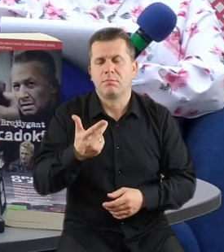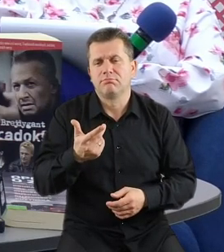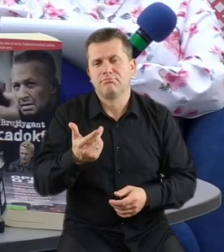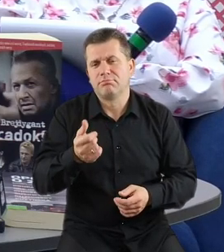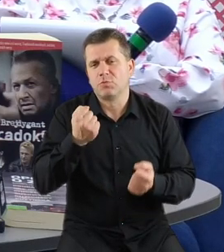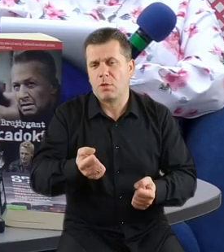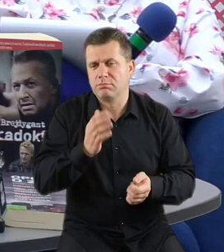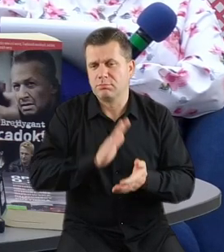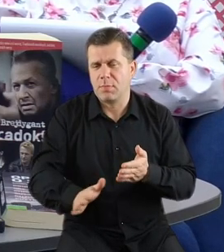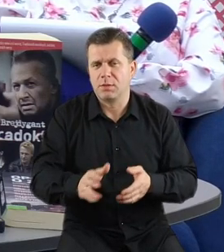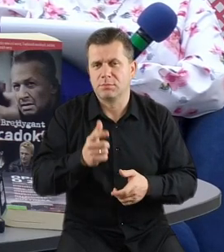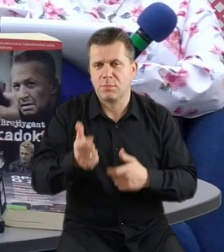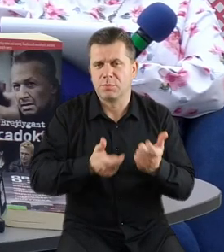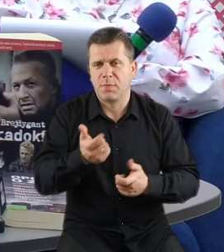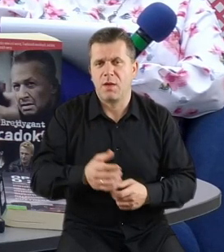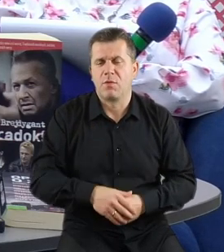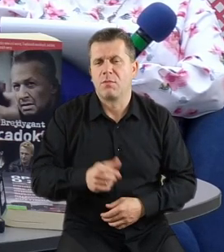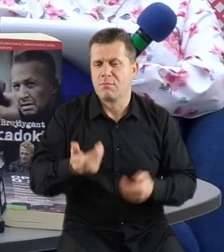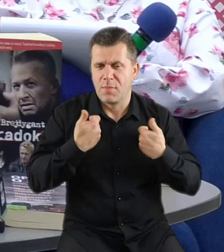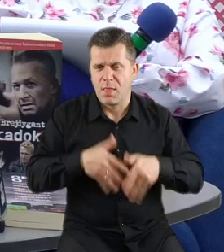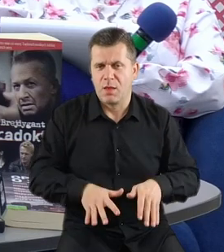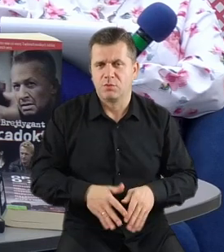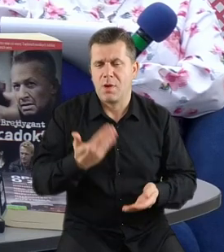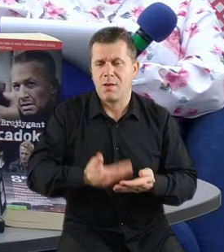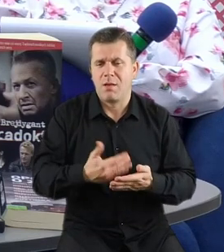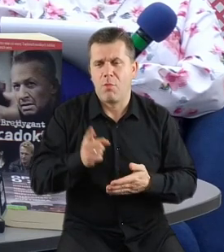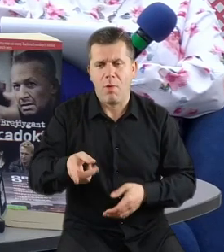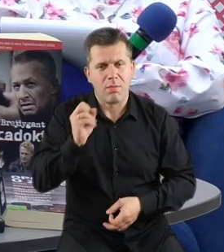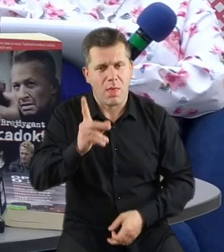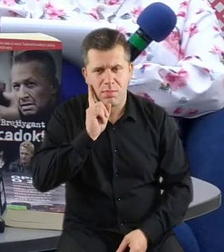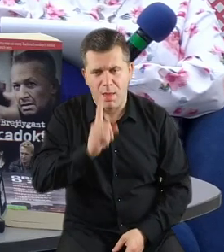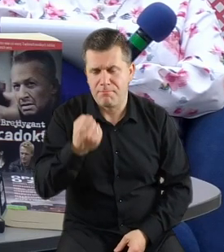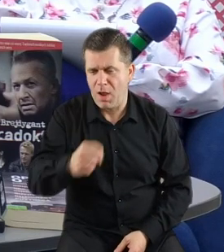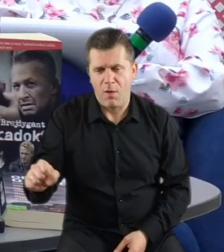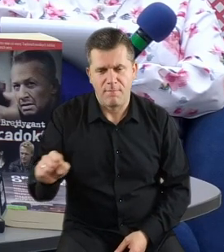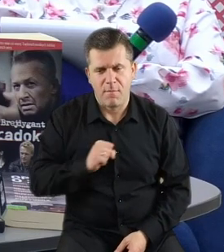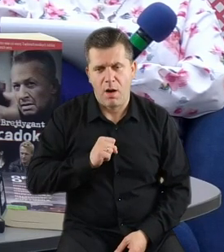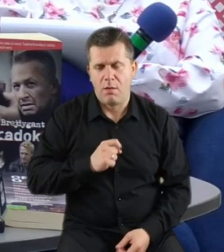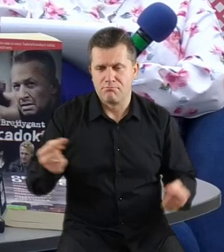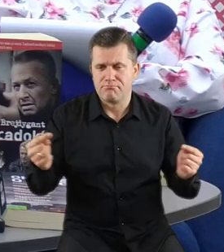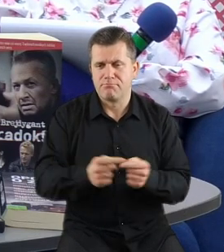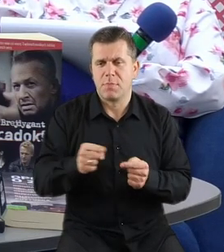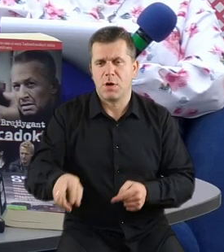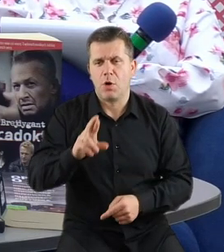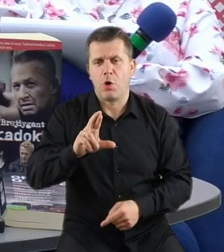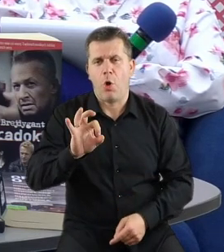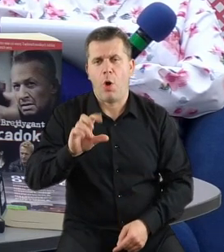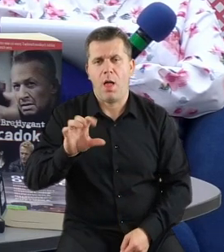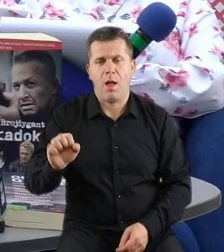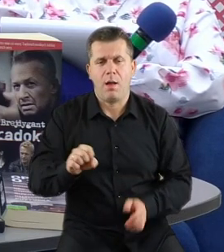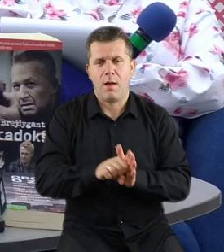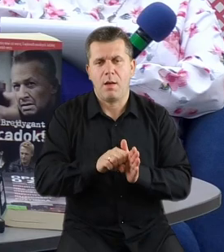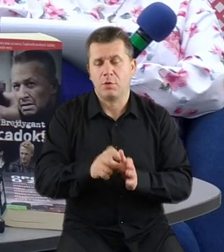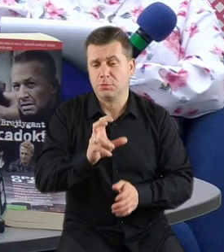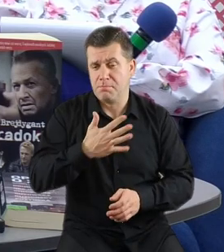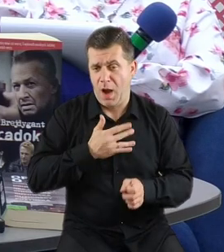pozbawił. Zresztą też bym nie chciał, dlatego że one naprawdę bardzo fajnie się wlały w tę rolę. Natomiast czy